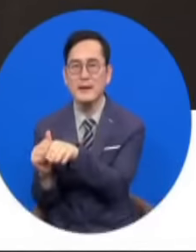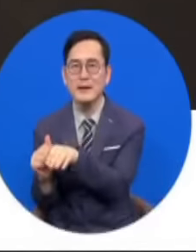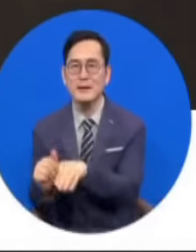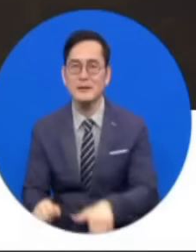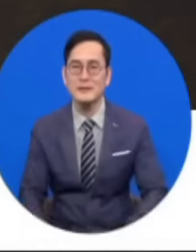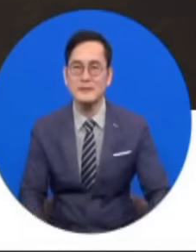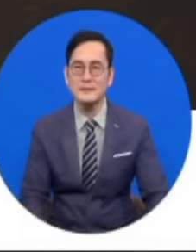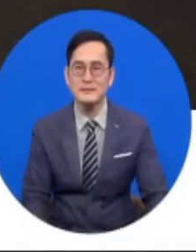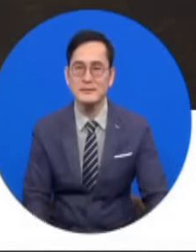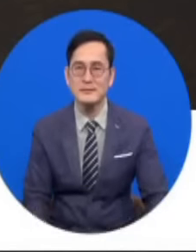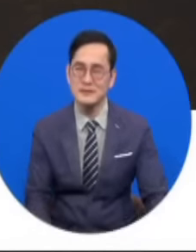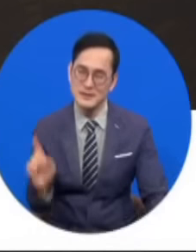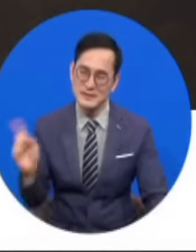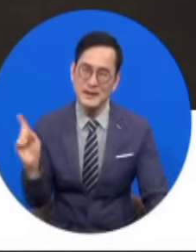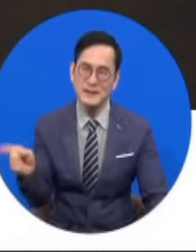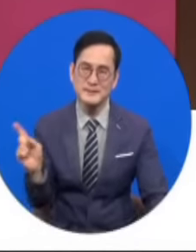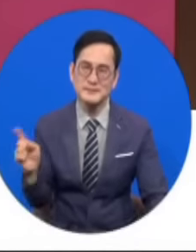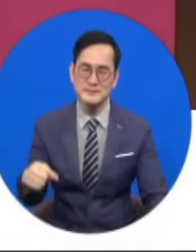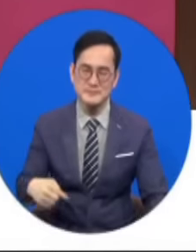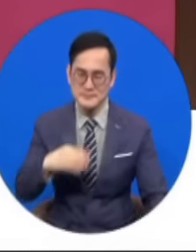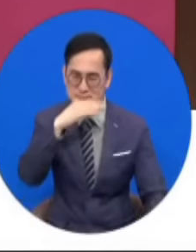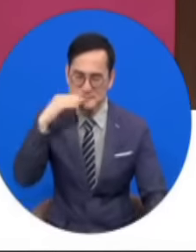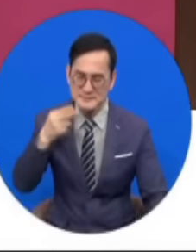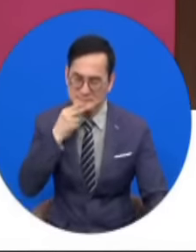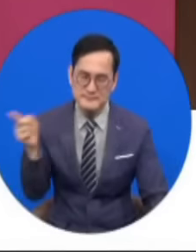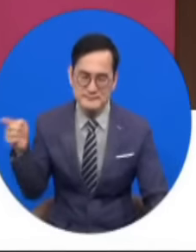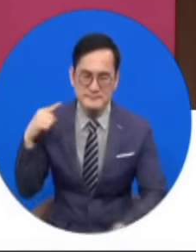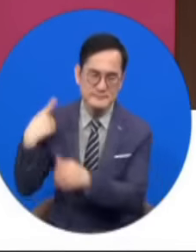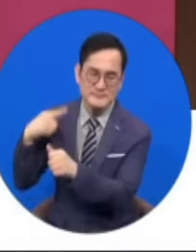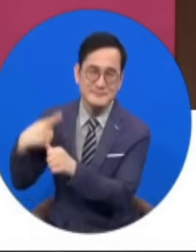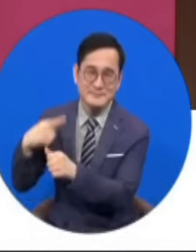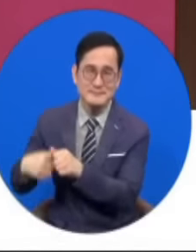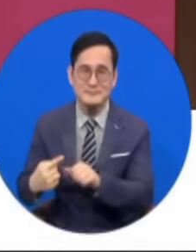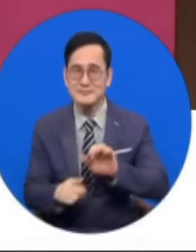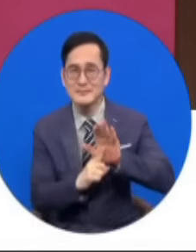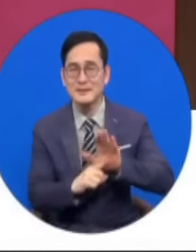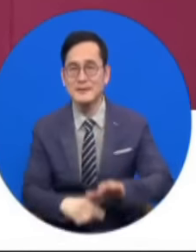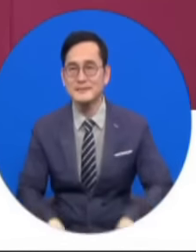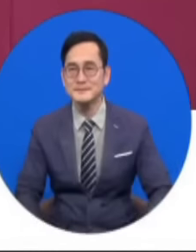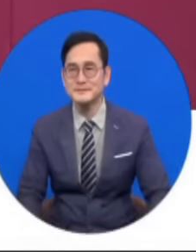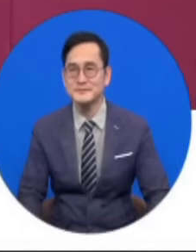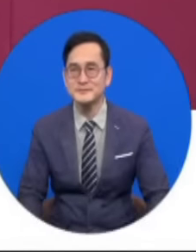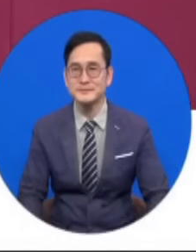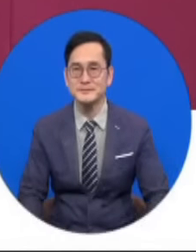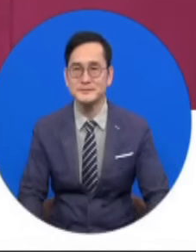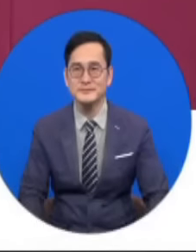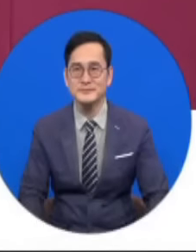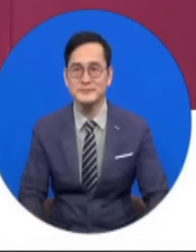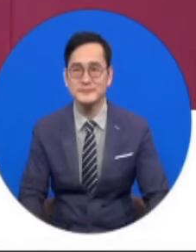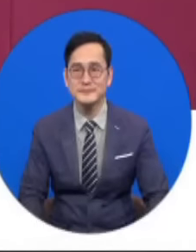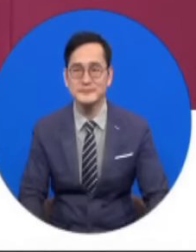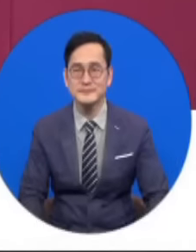굉장히 도덕적으로 문제가 있는 것처럼 보이기 위해서 하지 않았나 이제 그런 생각이 들고 남이도 마찬가지죠 지금